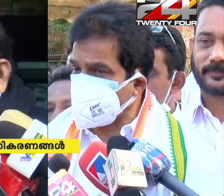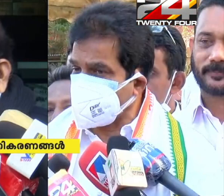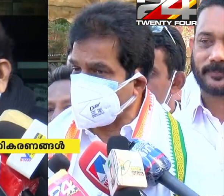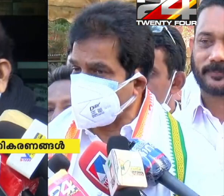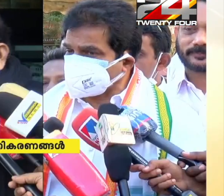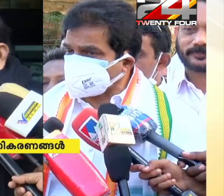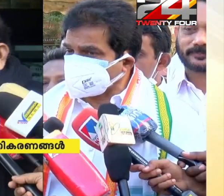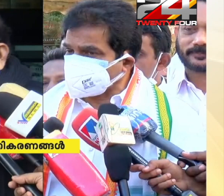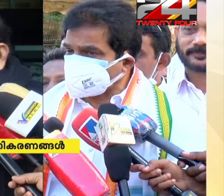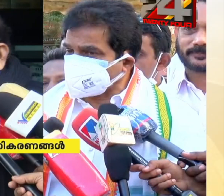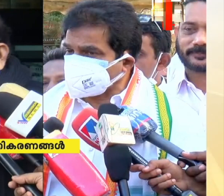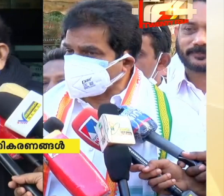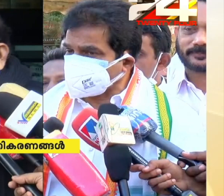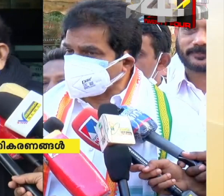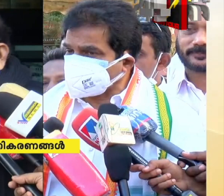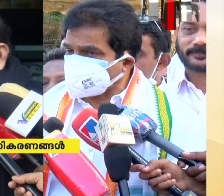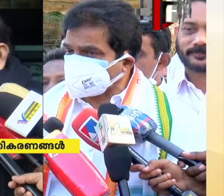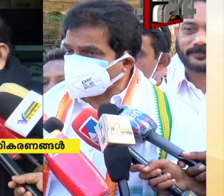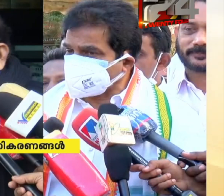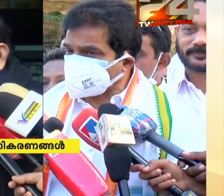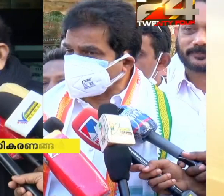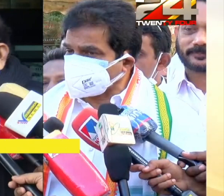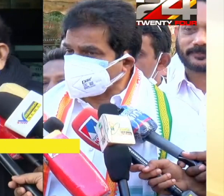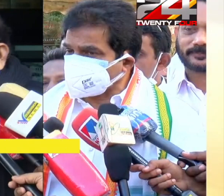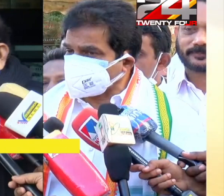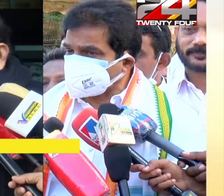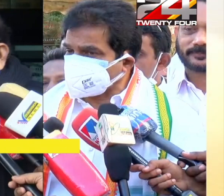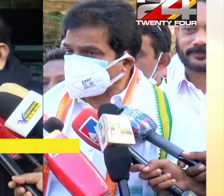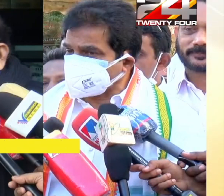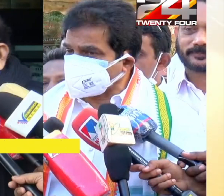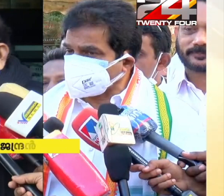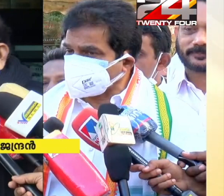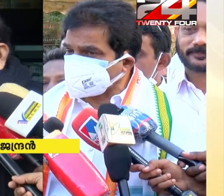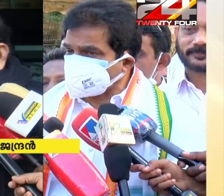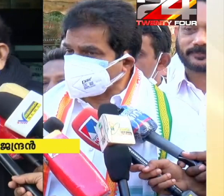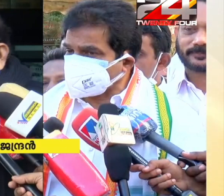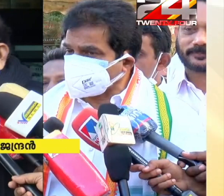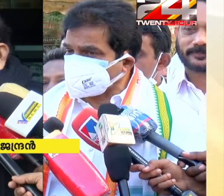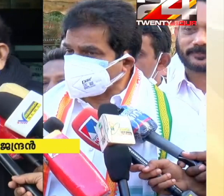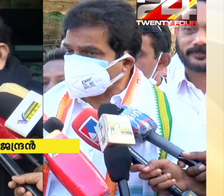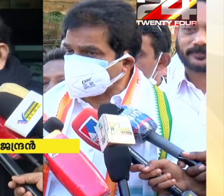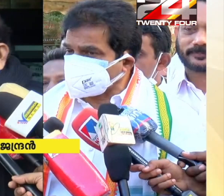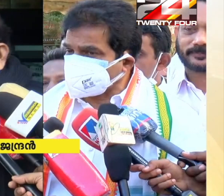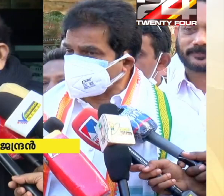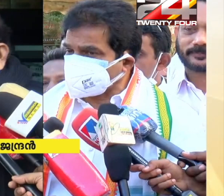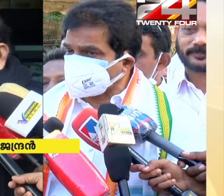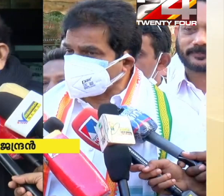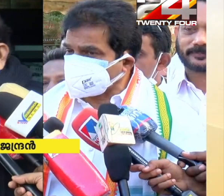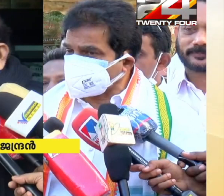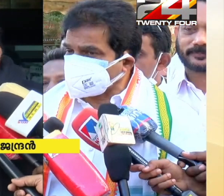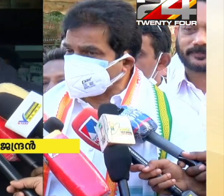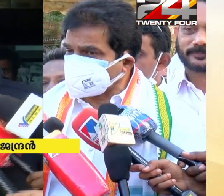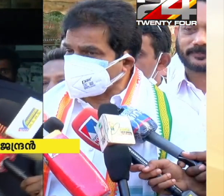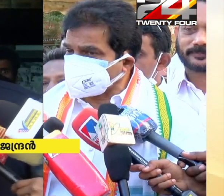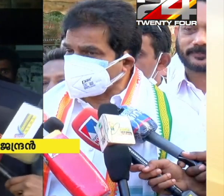സംസ്ഥാനങ്ങളിലും വന്നുകൊള്ളണമെന്നില്ല, മറ്റു പലരും വരും, അതാണ് അദ്ദേഹം പറഞ്ഞത്. ബിനോയ് ഒരു യാഥാർത്ഥ്യമാണ്